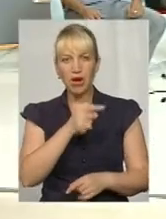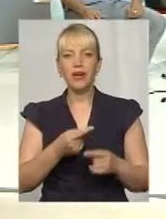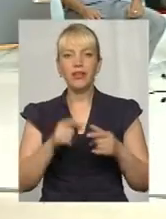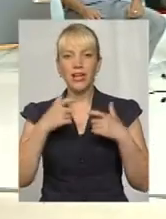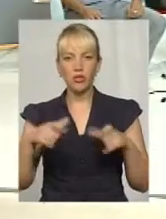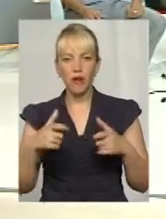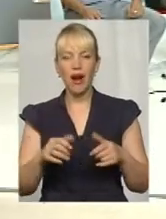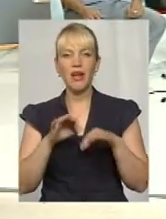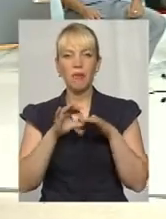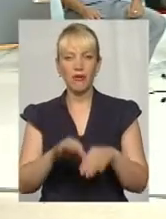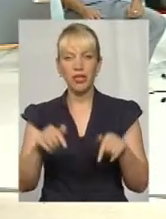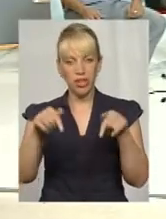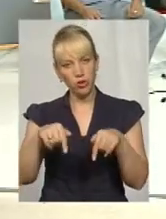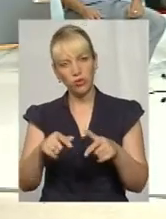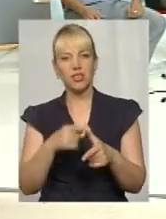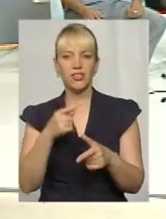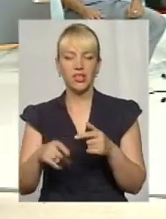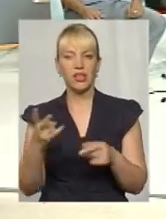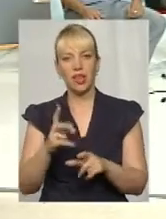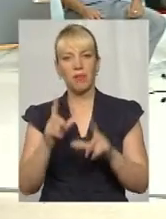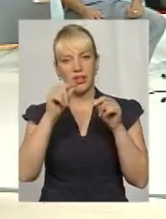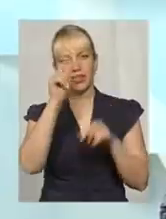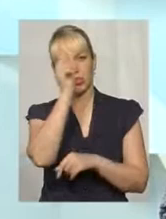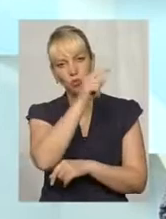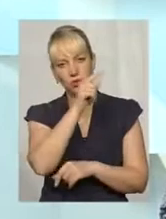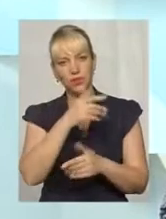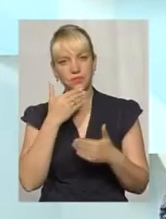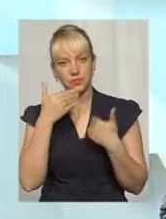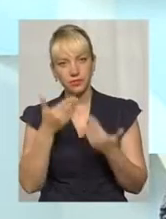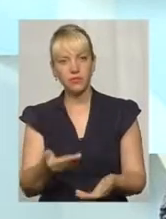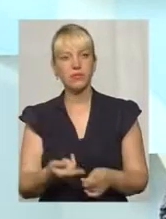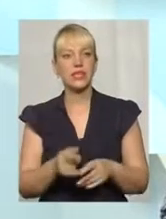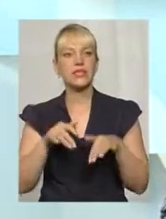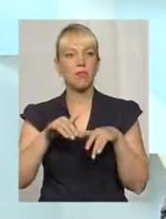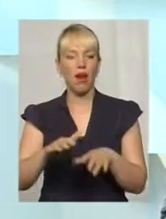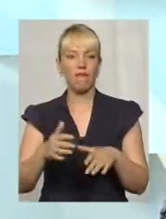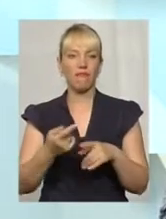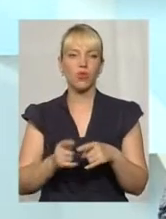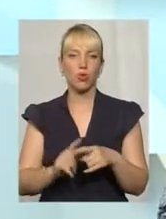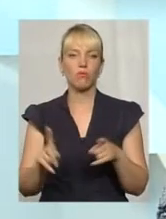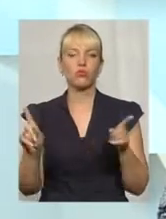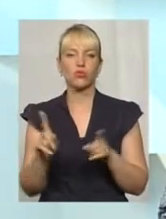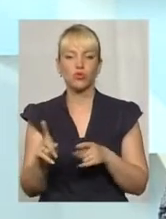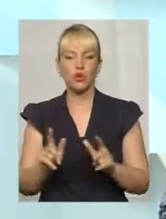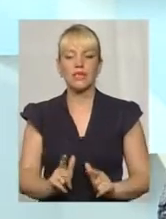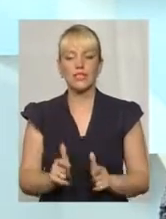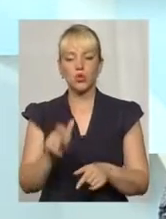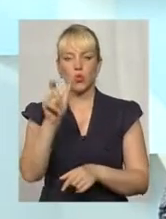Тестування він проходитиме тут, чи йому треба буде їхати туди? Справа в тому, що вступник має